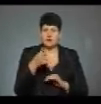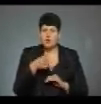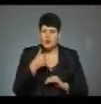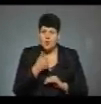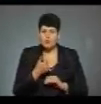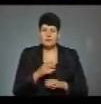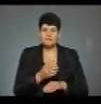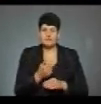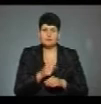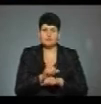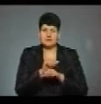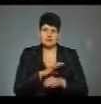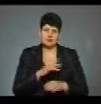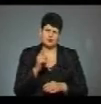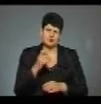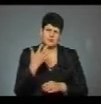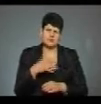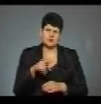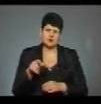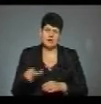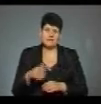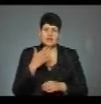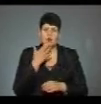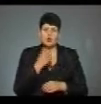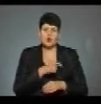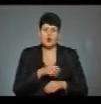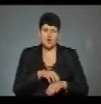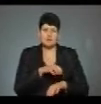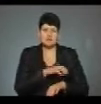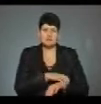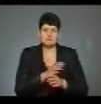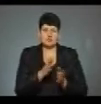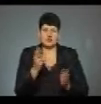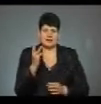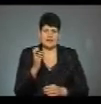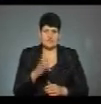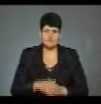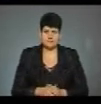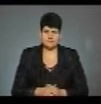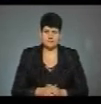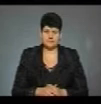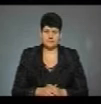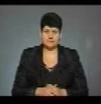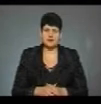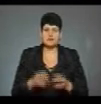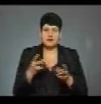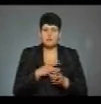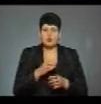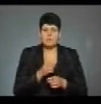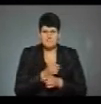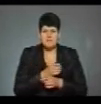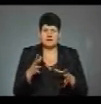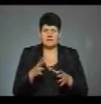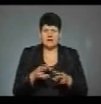Від повстанців було близько 150 людей, від Народного комісаріату внутрішніх справ – понад 300. Мали спочатку підірвати залізничне полотно